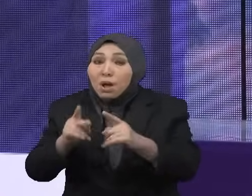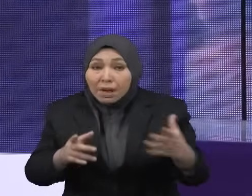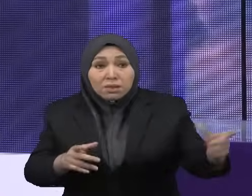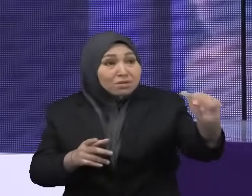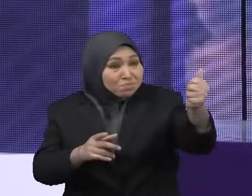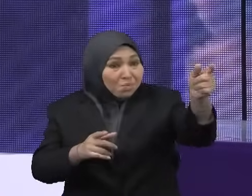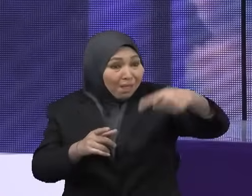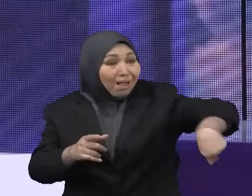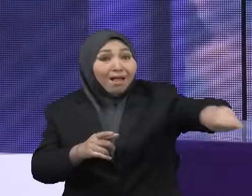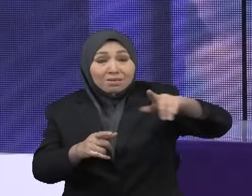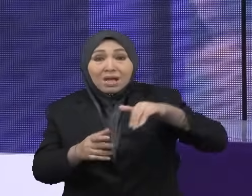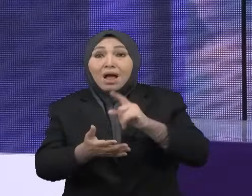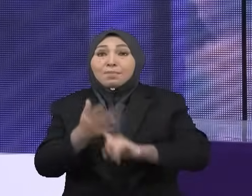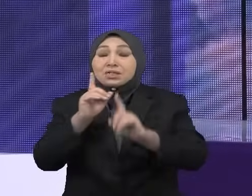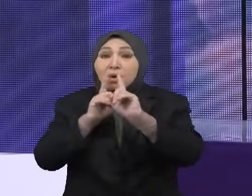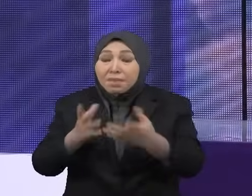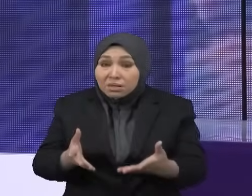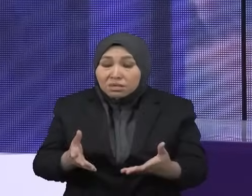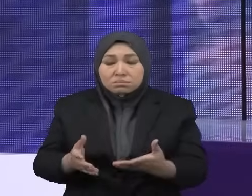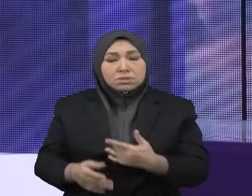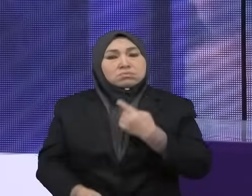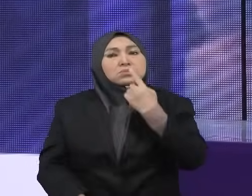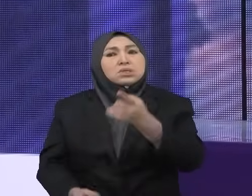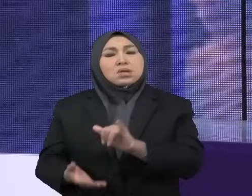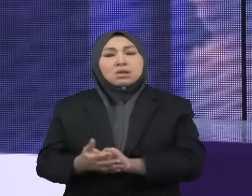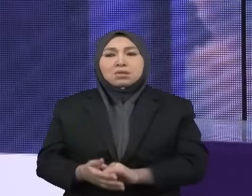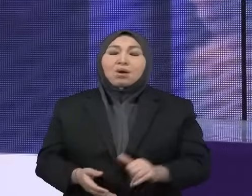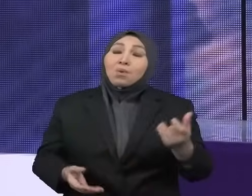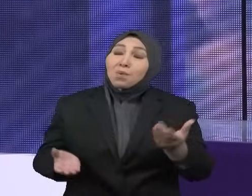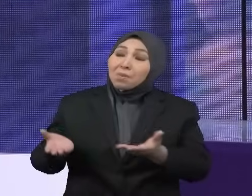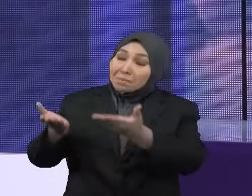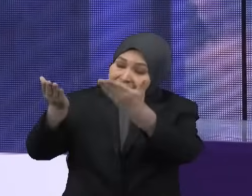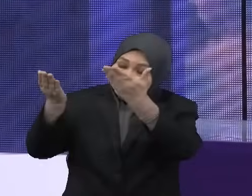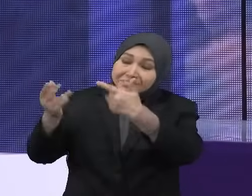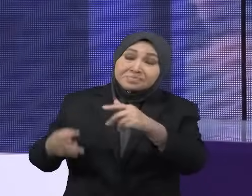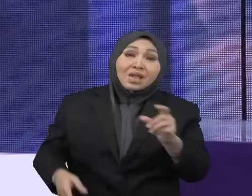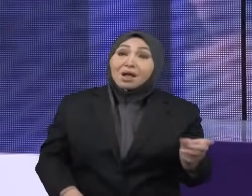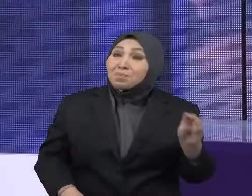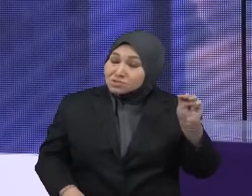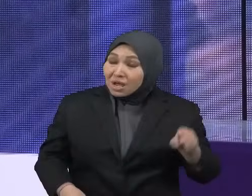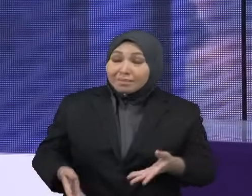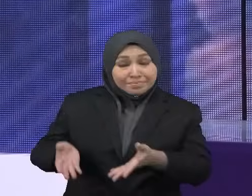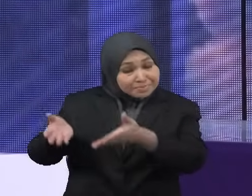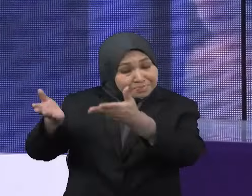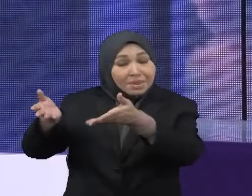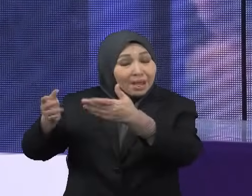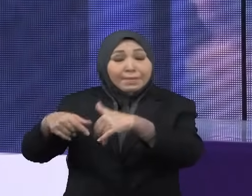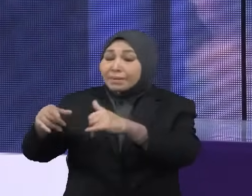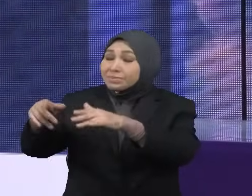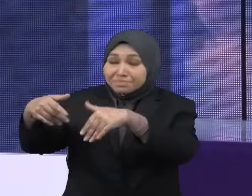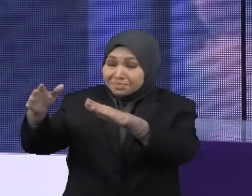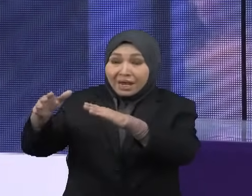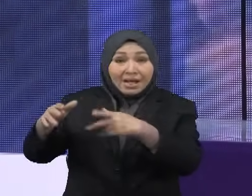ayat 24? Qalu ya Musa, mereka menyatakan, wahai Musa, inna lan nadkhulaha